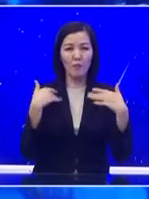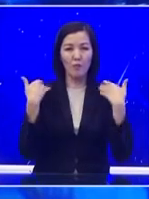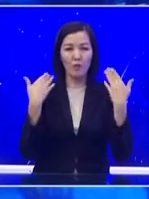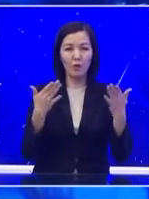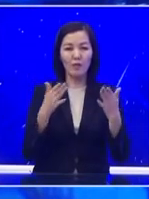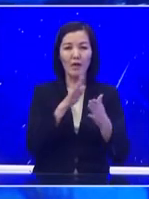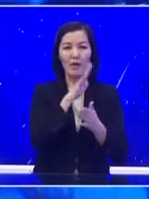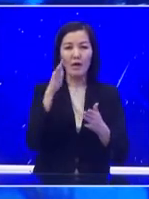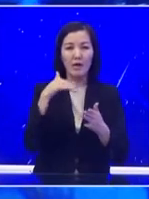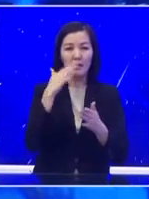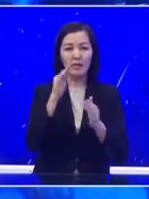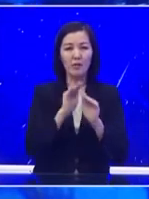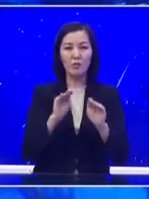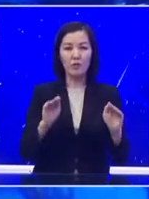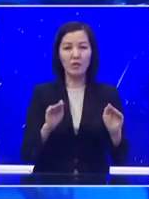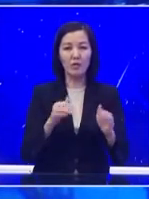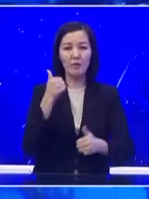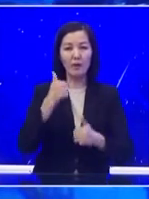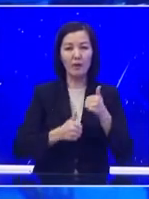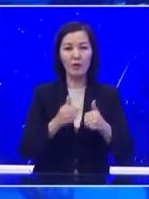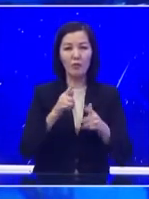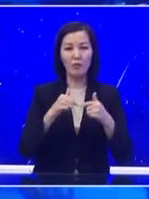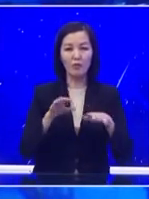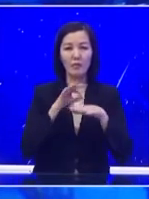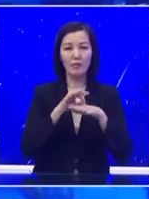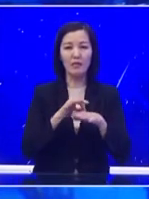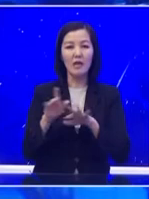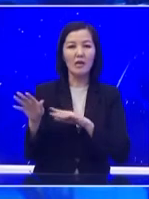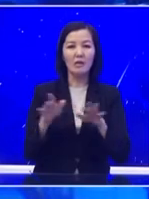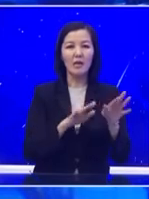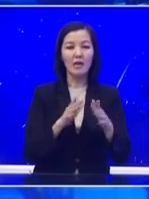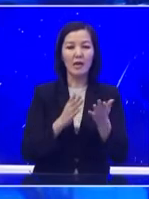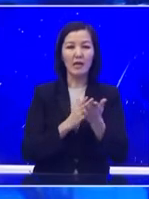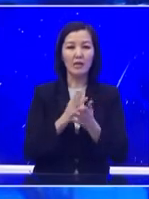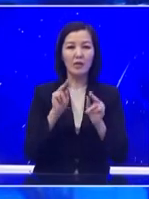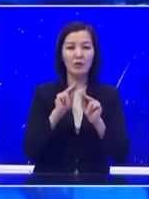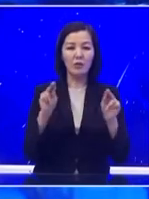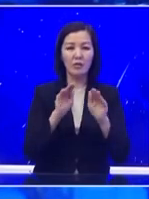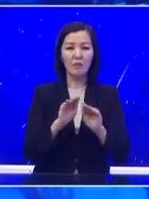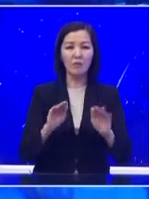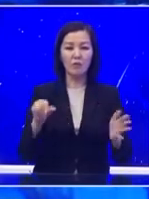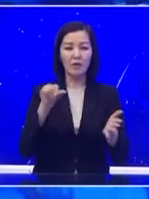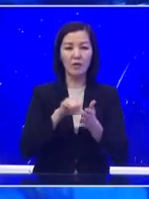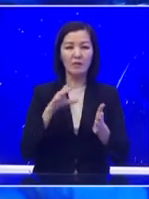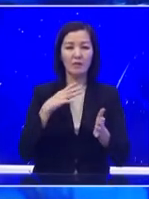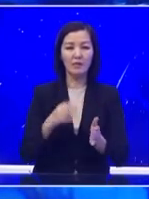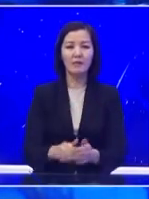аясында ата-аналар мен оқушылар арасында байқау ұйымдастырылды. Аталған шараға ардагер ұстаздар мен оқушылар